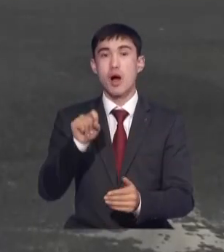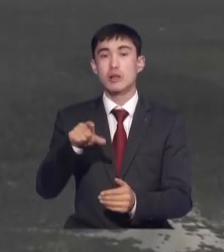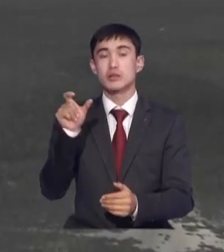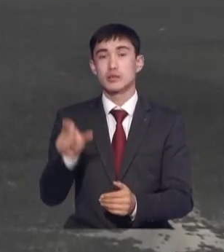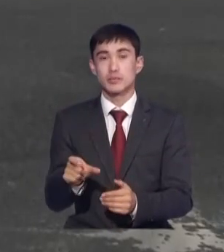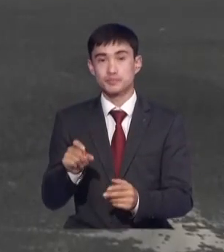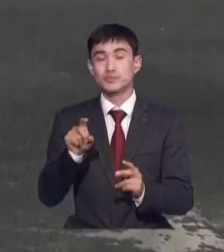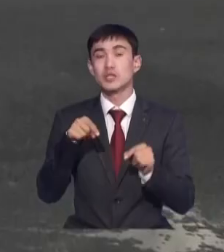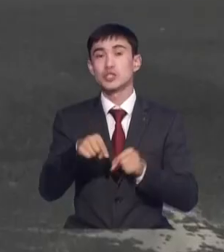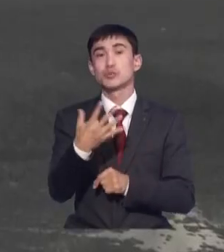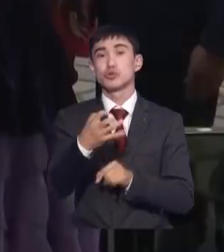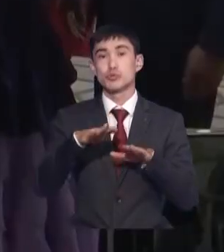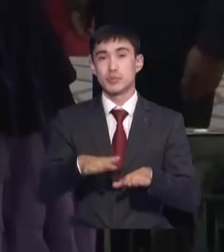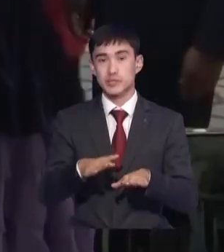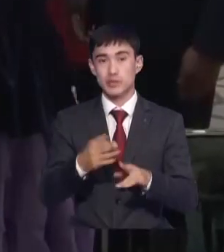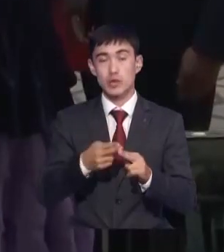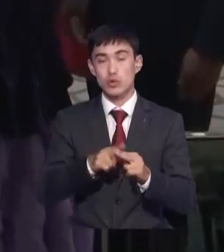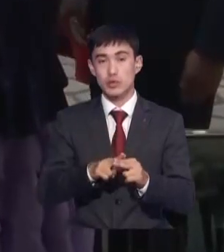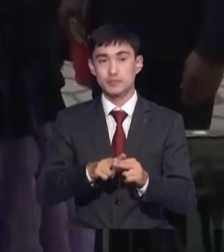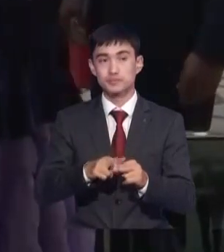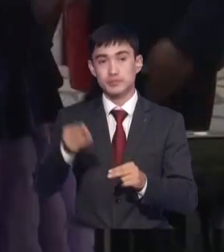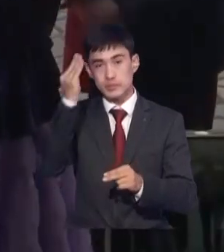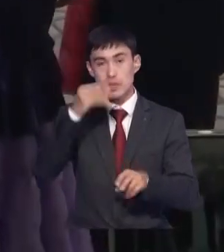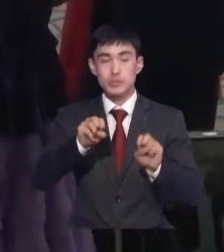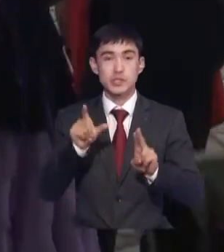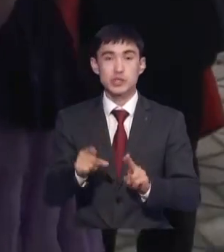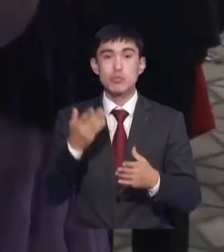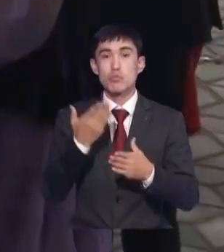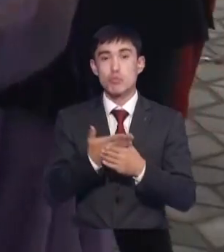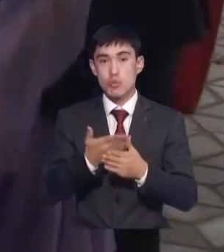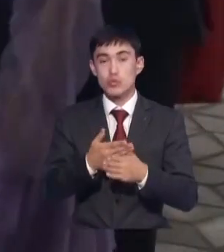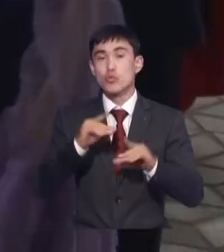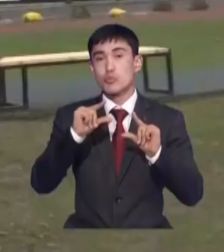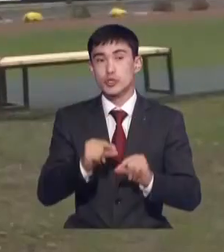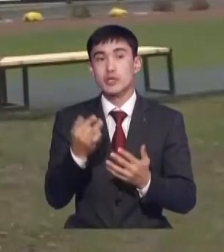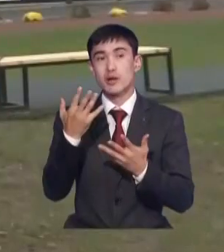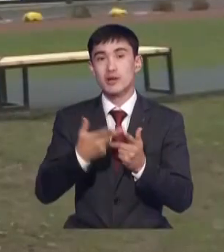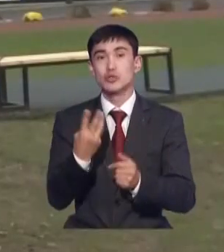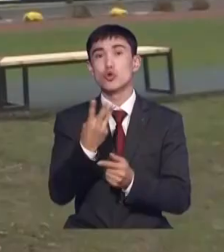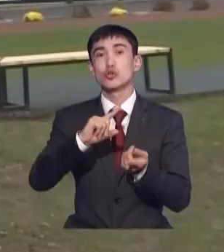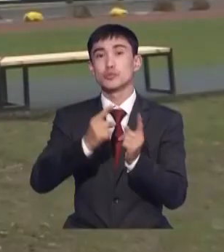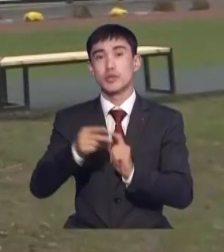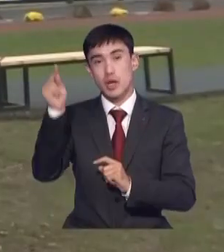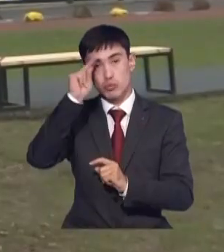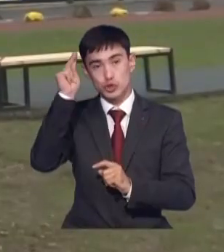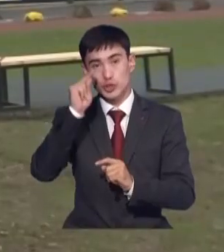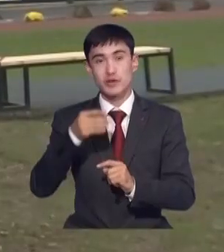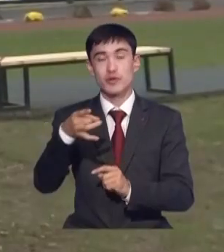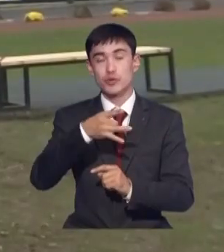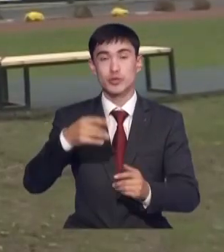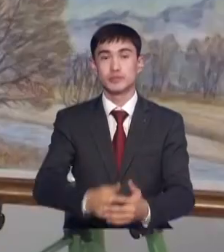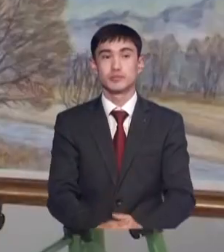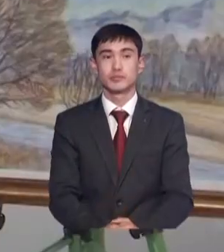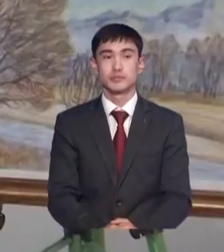Адам» на 1500 мест, которое, по мнению специалистов, способствует уменьшению количества трехсменного обучения в